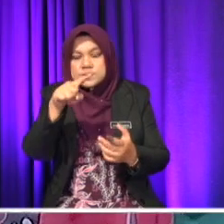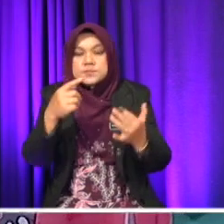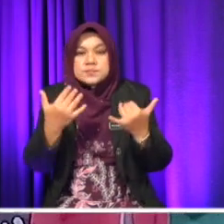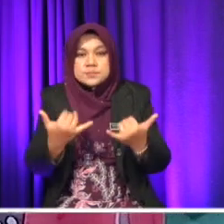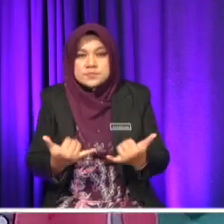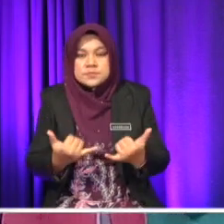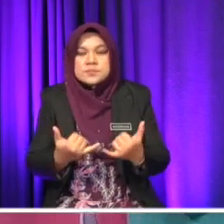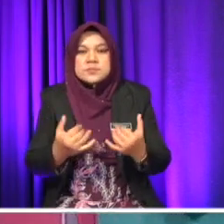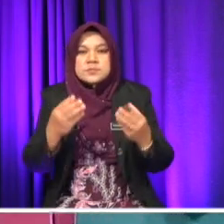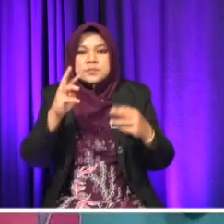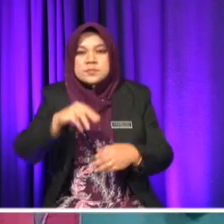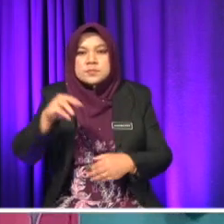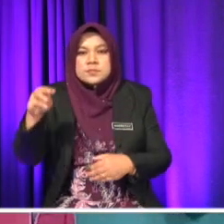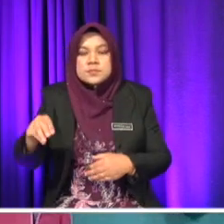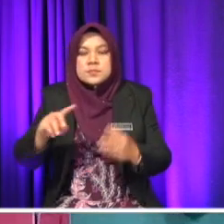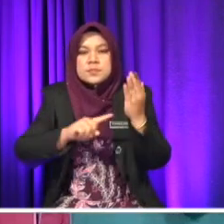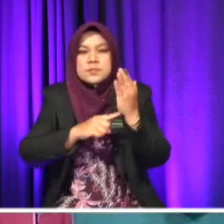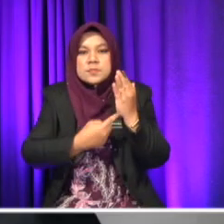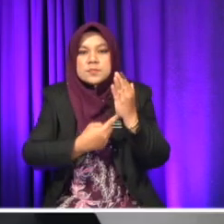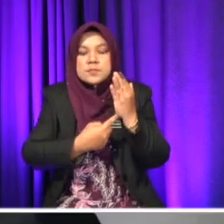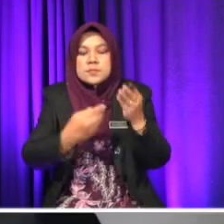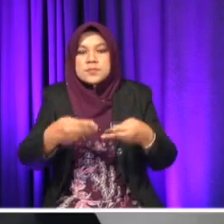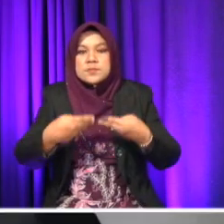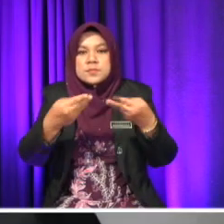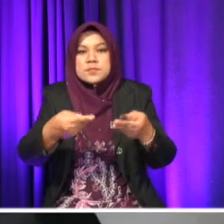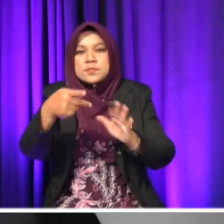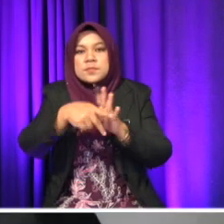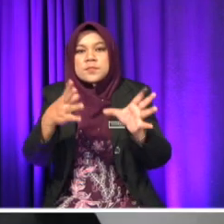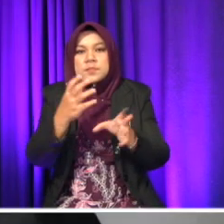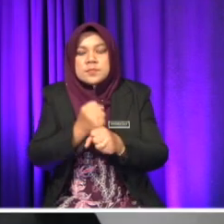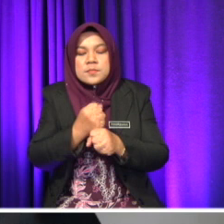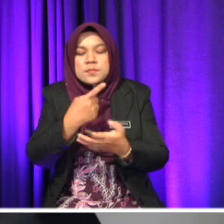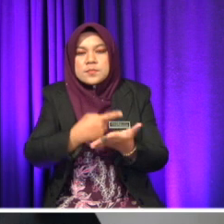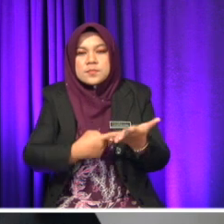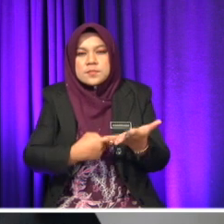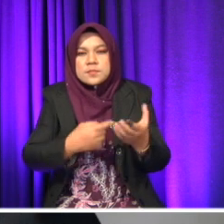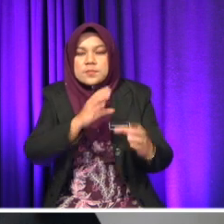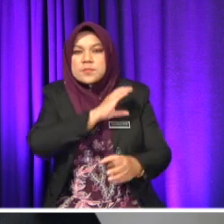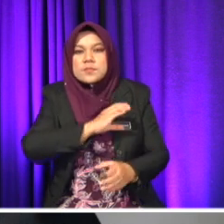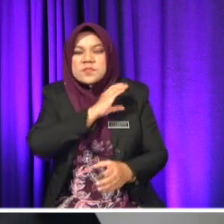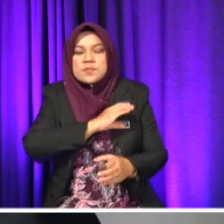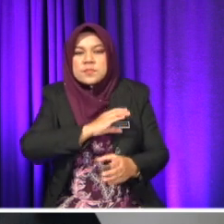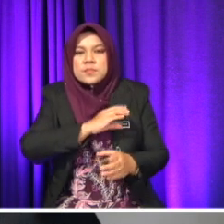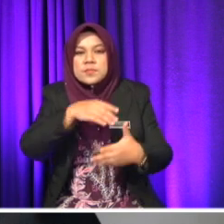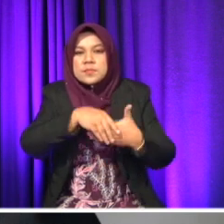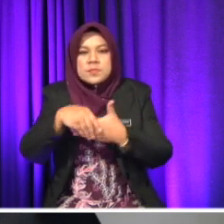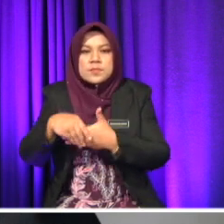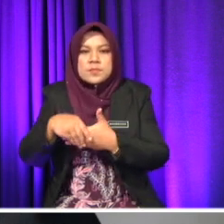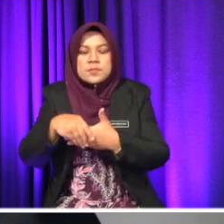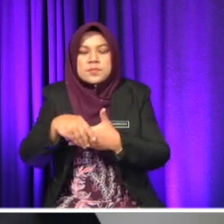ini murid-murid kita mulai dengan murid-murid memberi pendapat aku agaknya ciri-ciri pemimpin idaman mereka